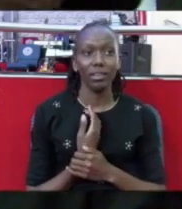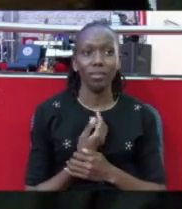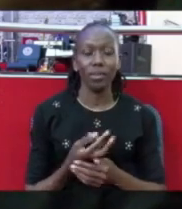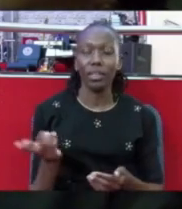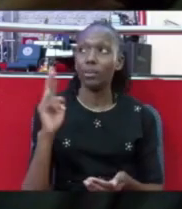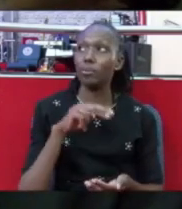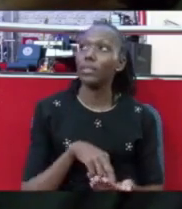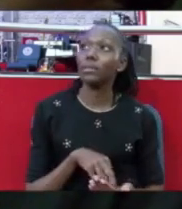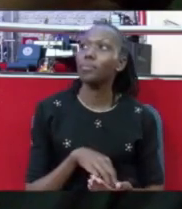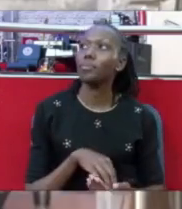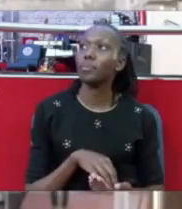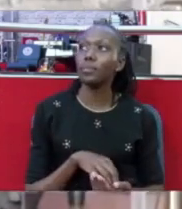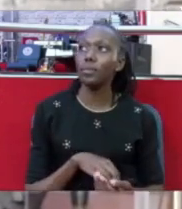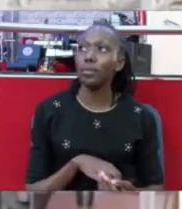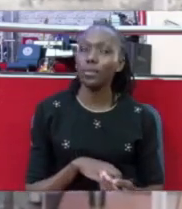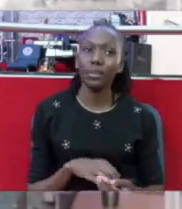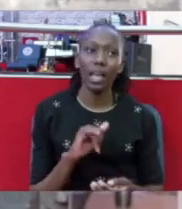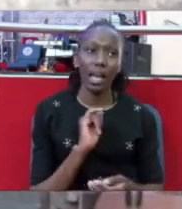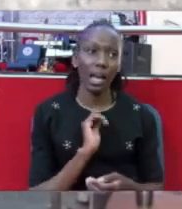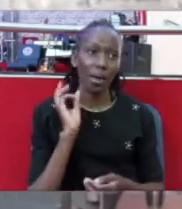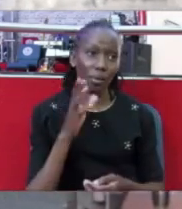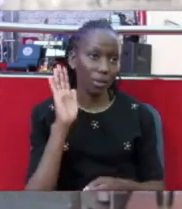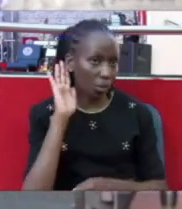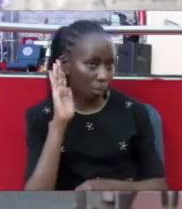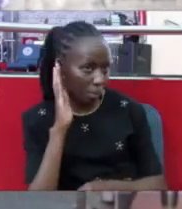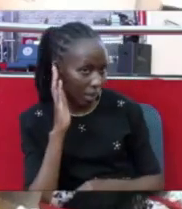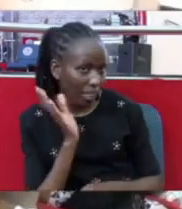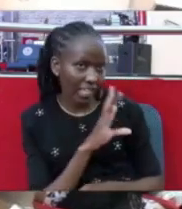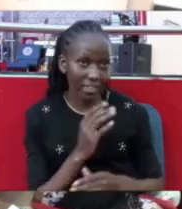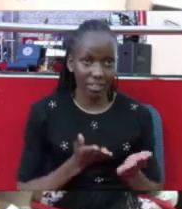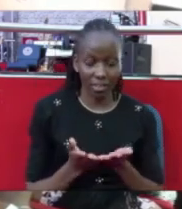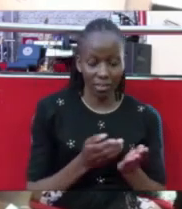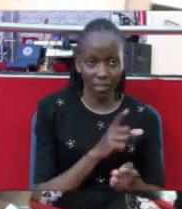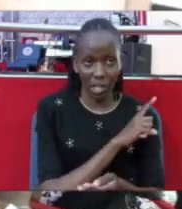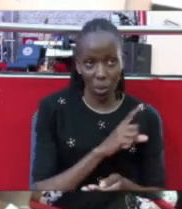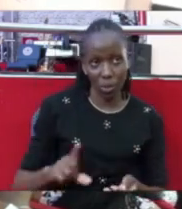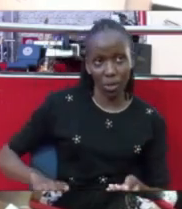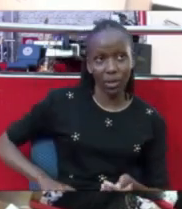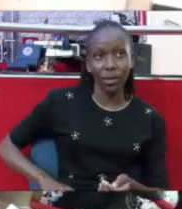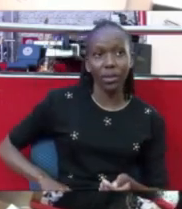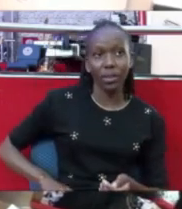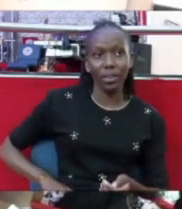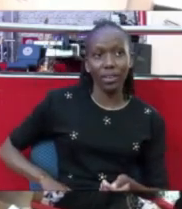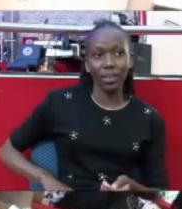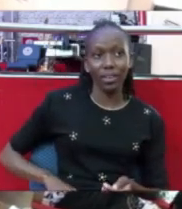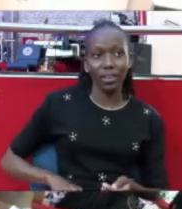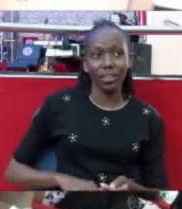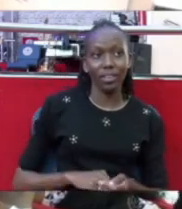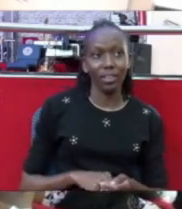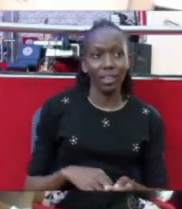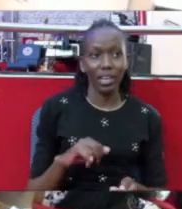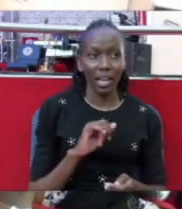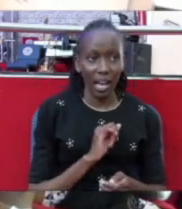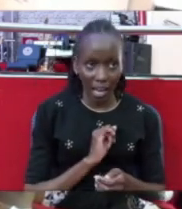again, wacha turudie tena, I will obey and serve the Lord. Nitamtii na kumhudumia Mungu. For then I will spend